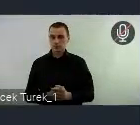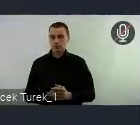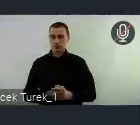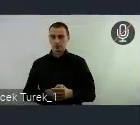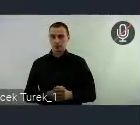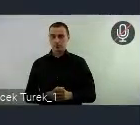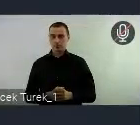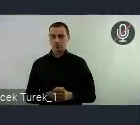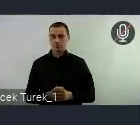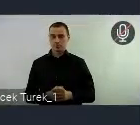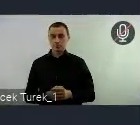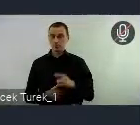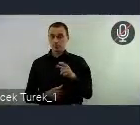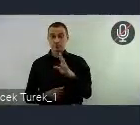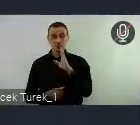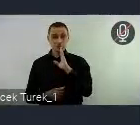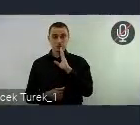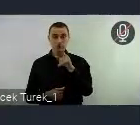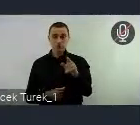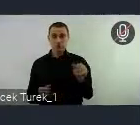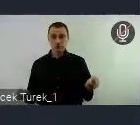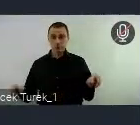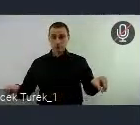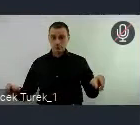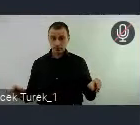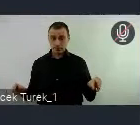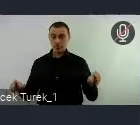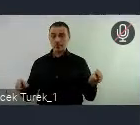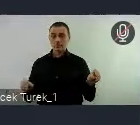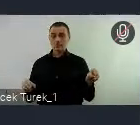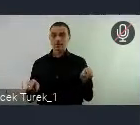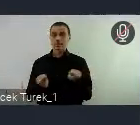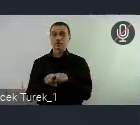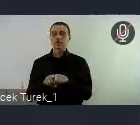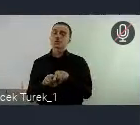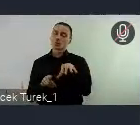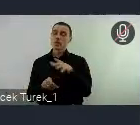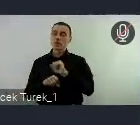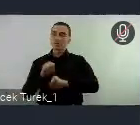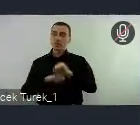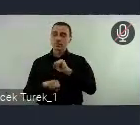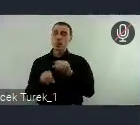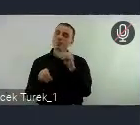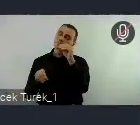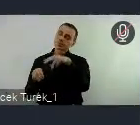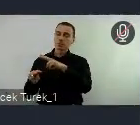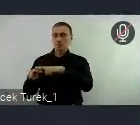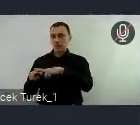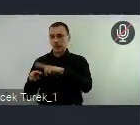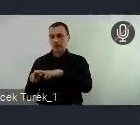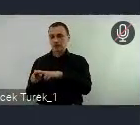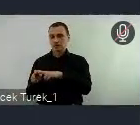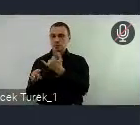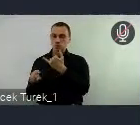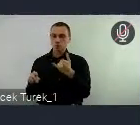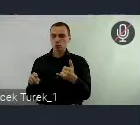dokładnie taki sam przypadek plus jeszcze to że najczęściej w toaletach dla osób z niepełnosprawnościami robi się z nich składzik na tutaj